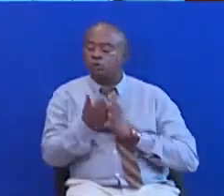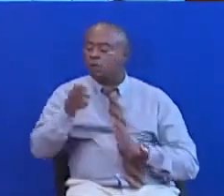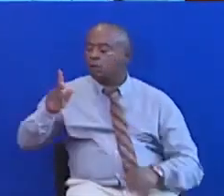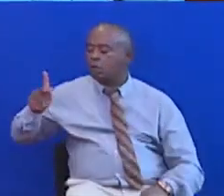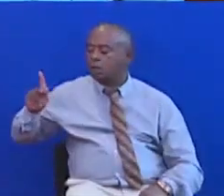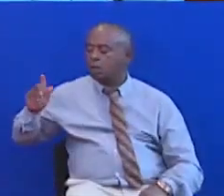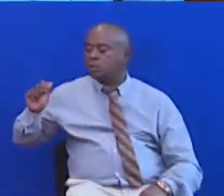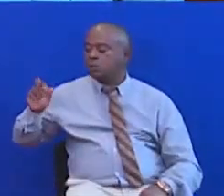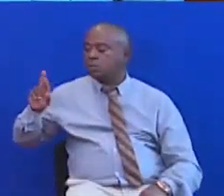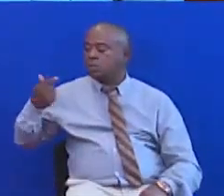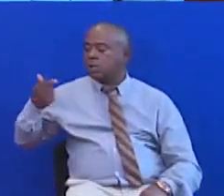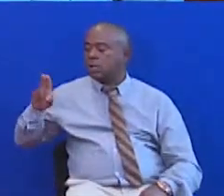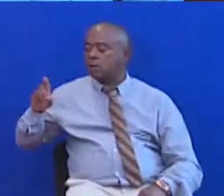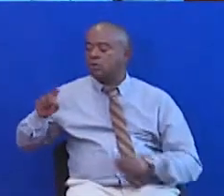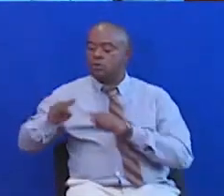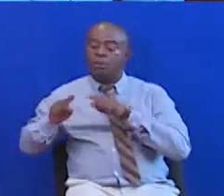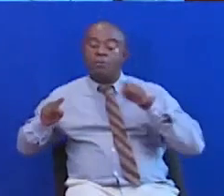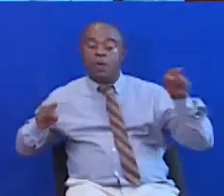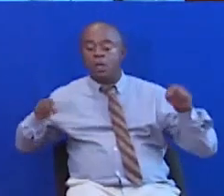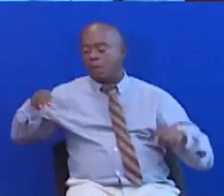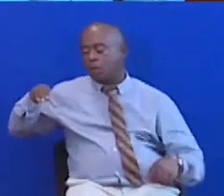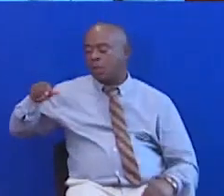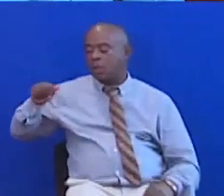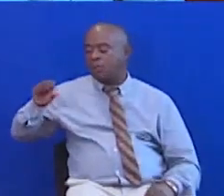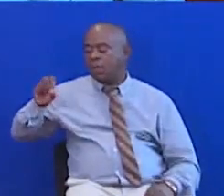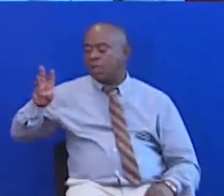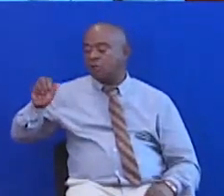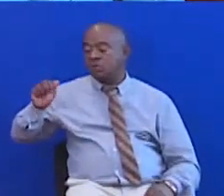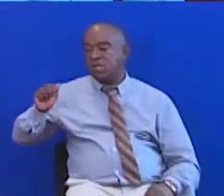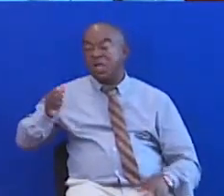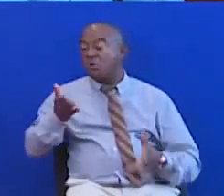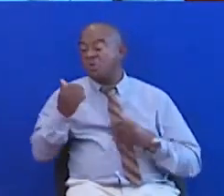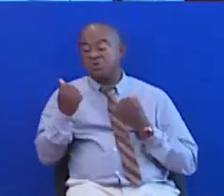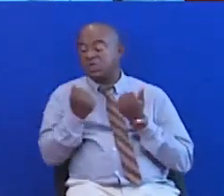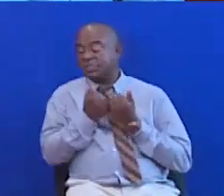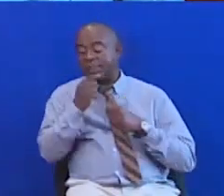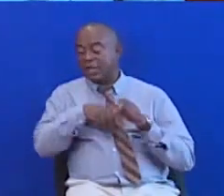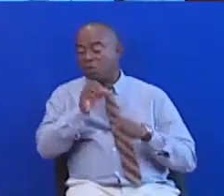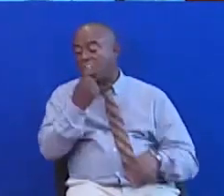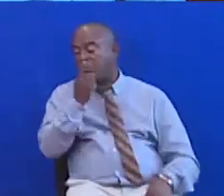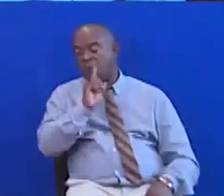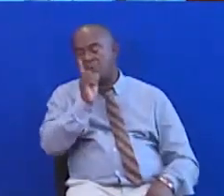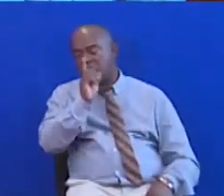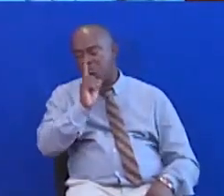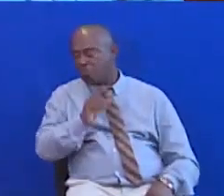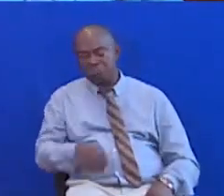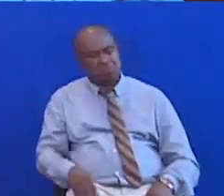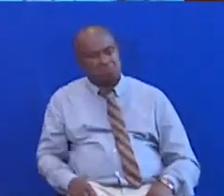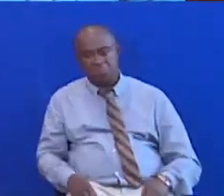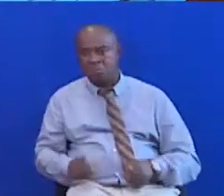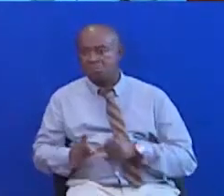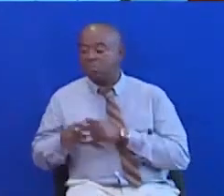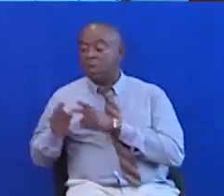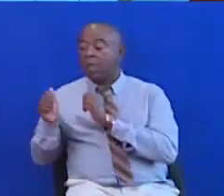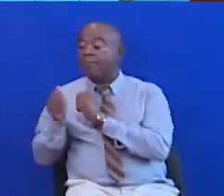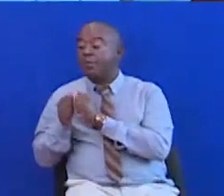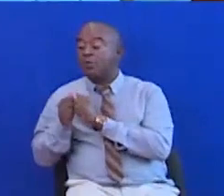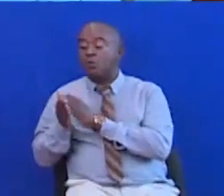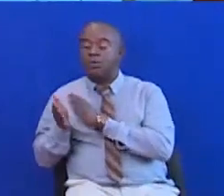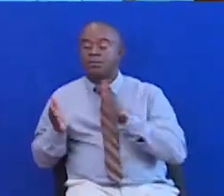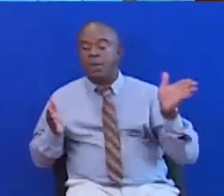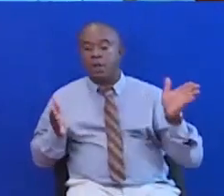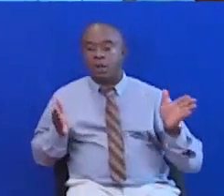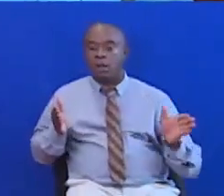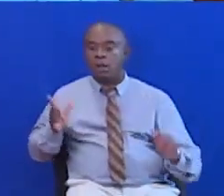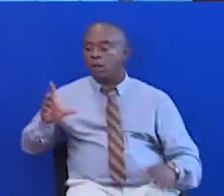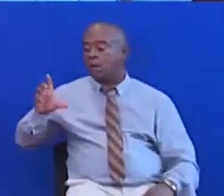kwenda mpaka Maswa haitarajiwi ijengwe ndani ya mwaka mmoja. Barabara ya kutoka Mikumi kwenda Rumecha